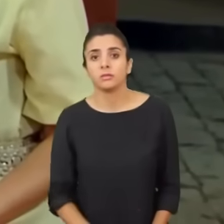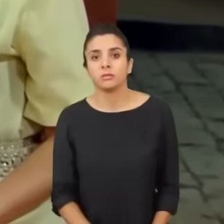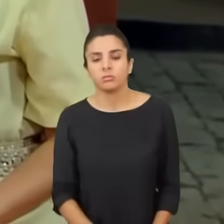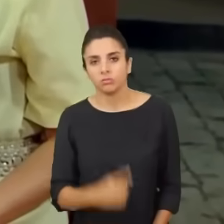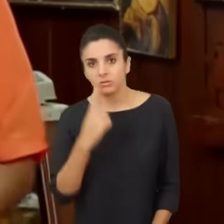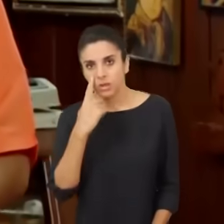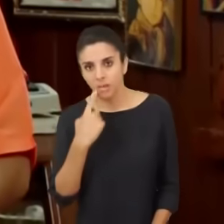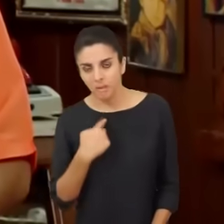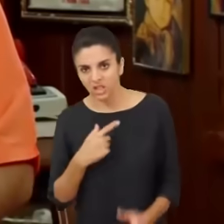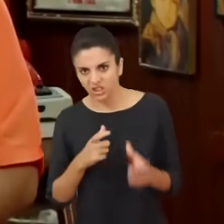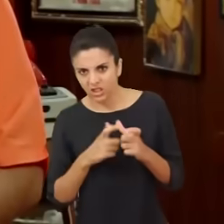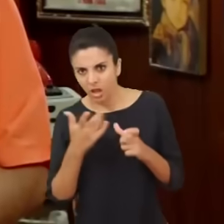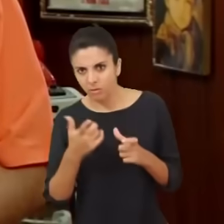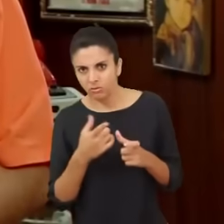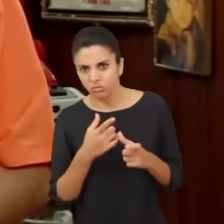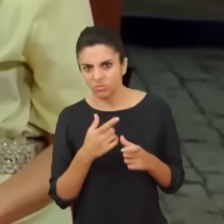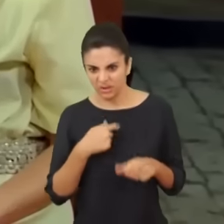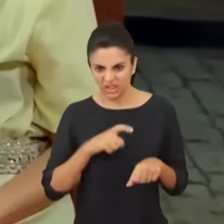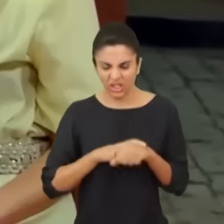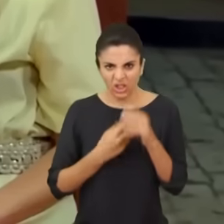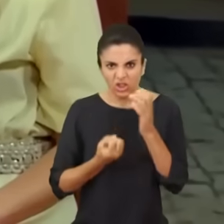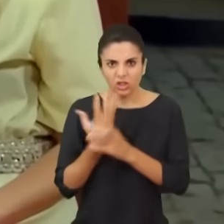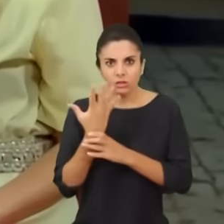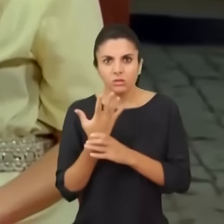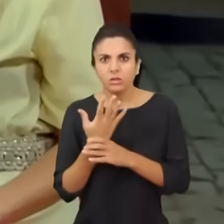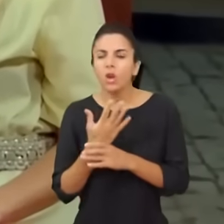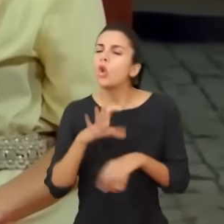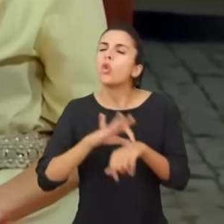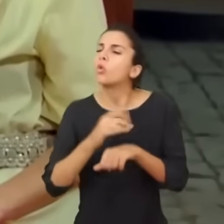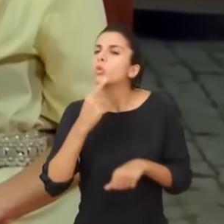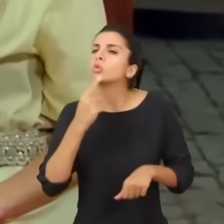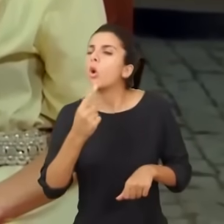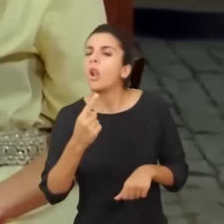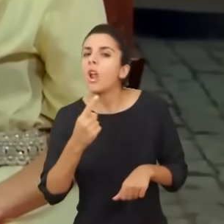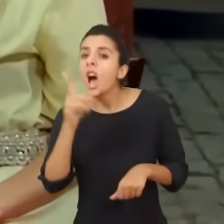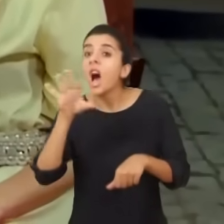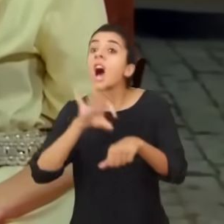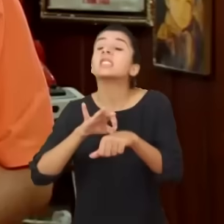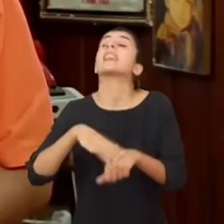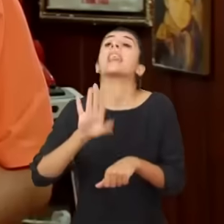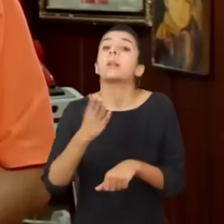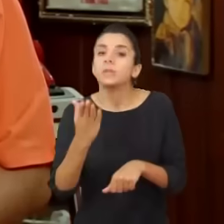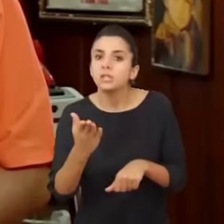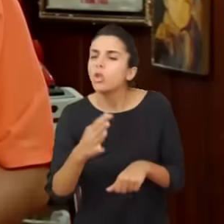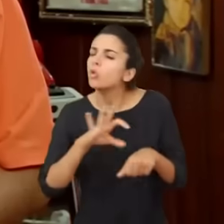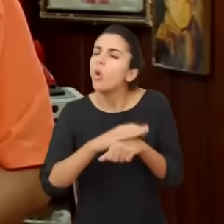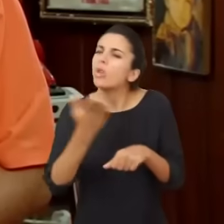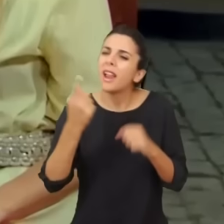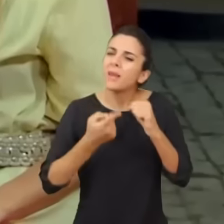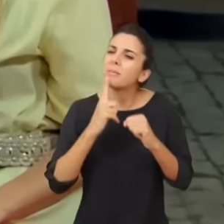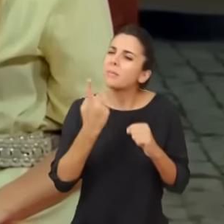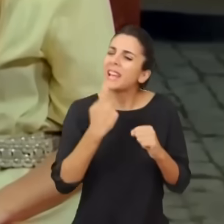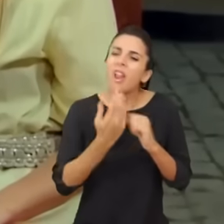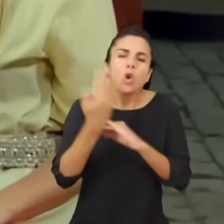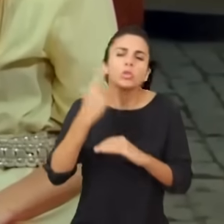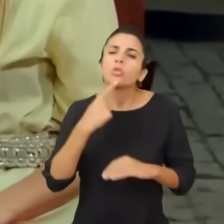Bana bak Sami. Bak şimdi sinirleneceğim ha. Ne dedi sana doktor? Hasta değil misin sen? Ne dedi sana geçen sene